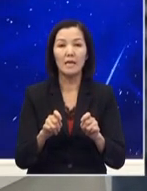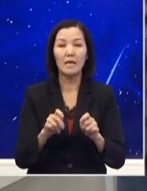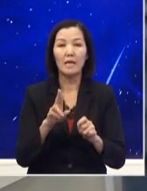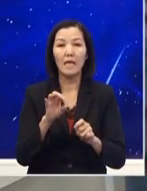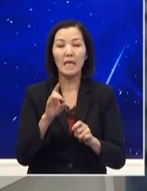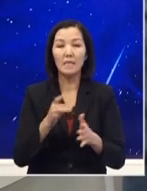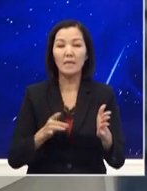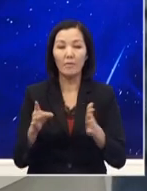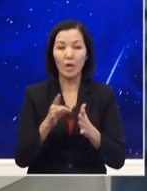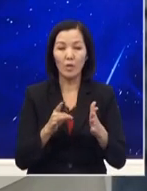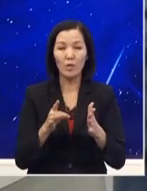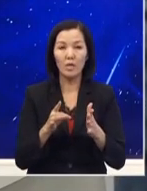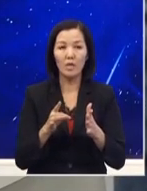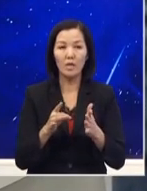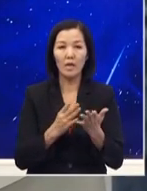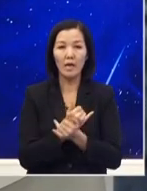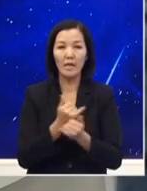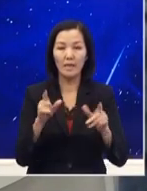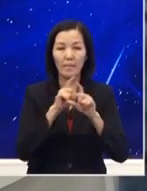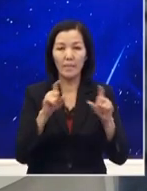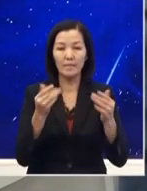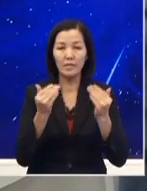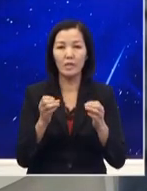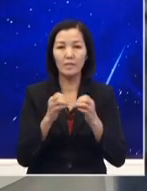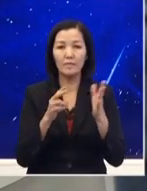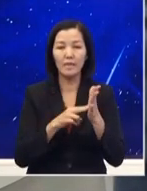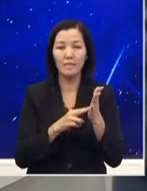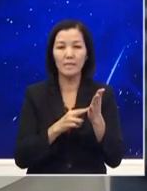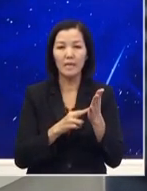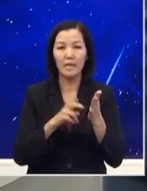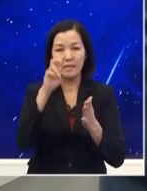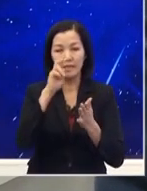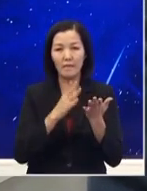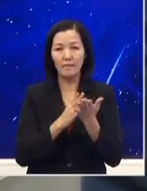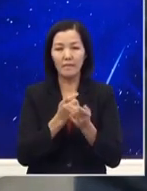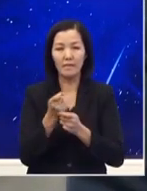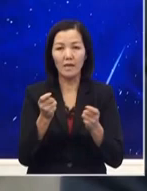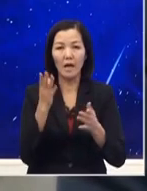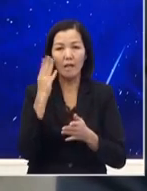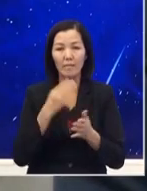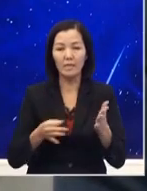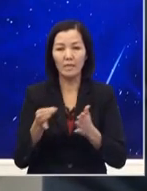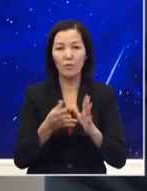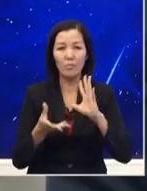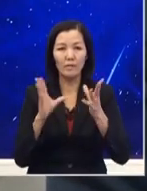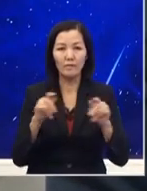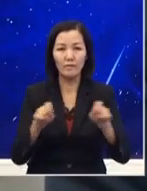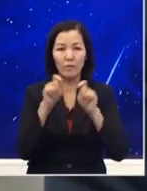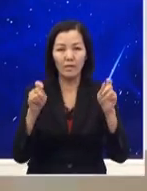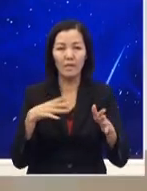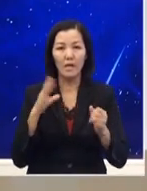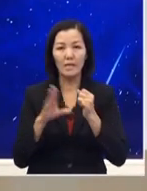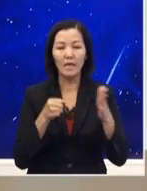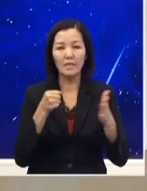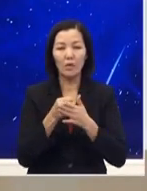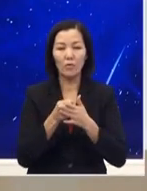Кигенском районе. Он на сегодняшний день 17-й сервисный акимат в Алматинской области. Итого, до конца года